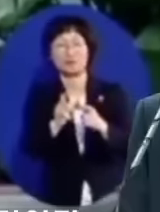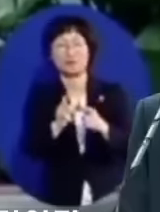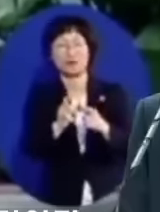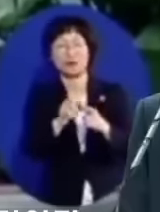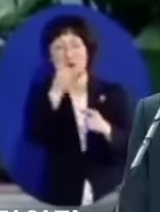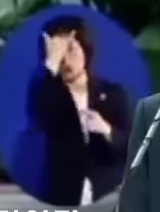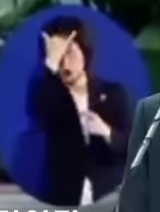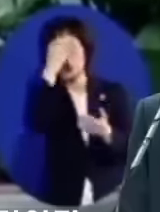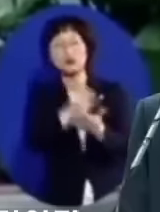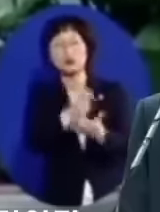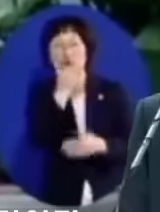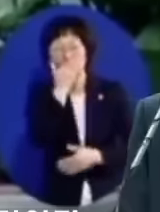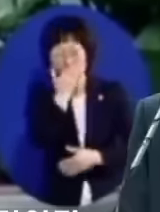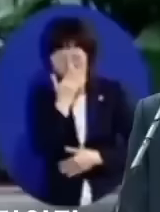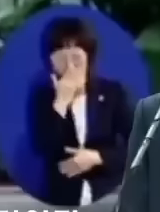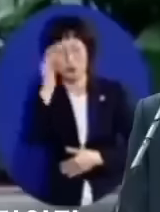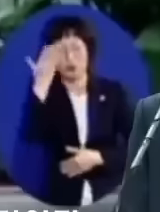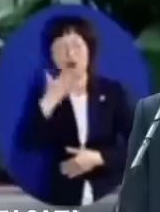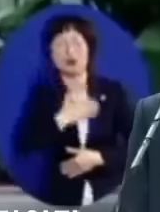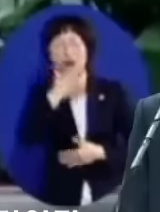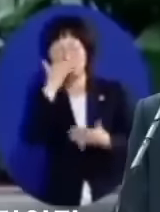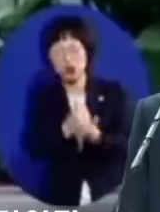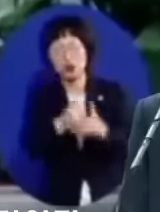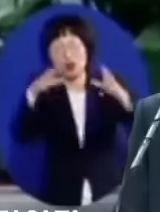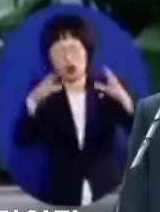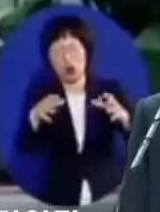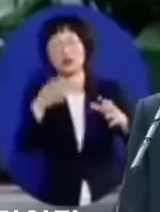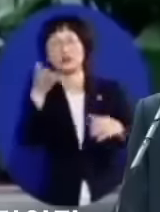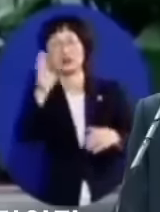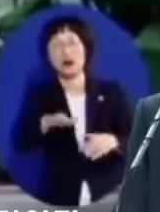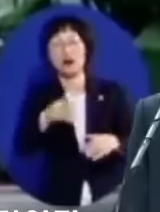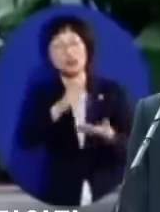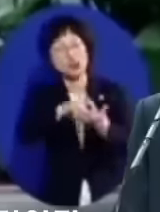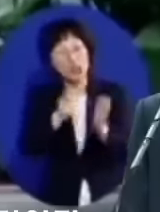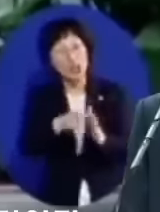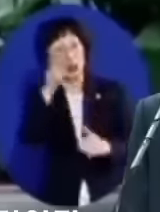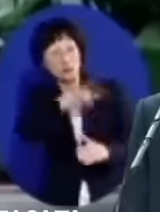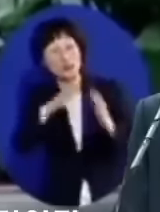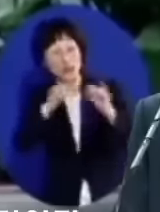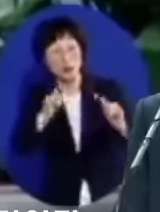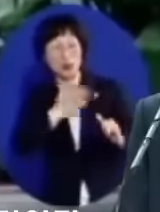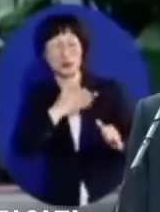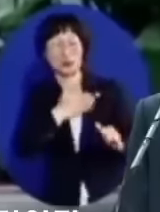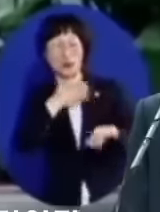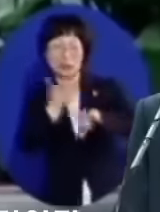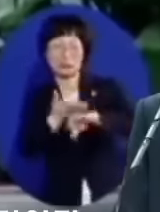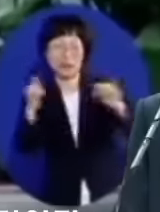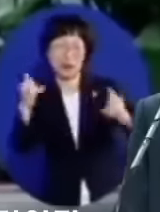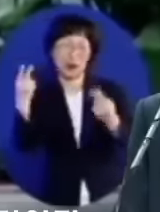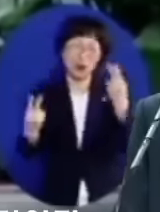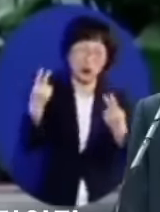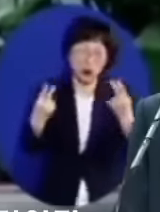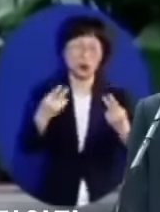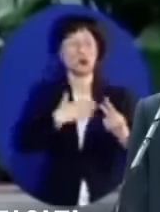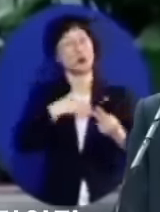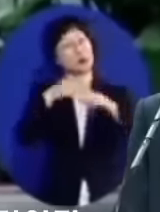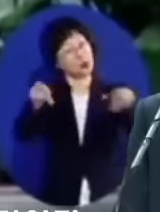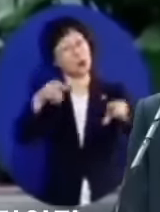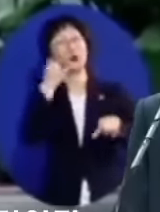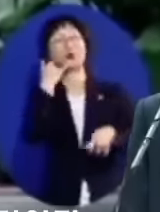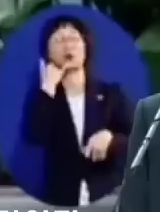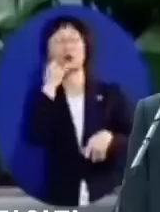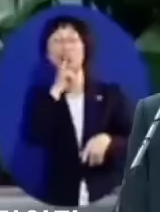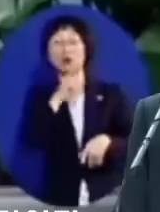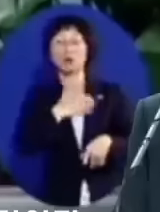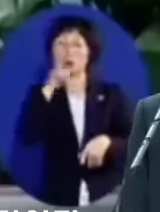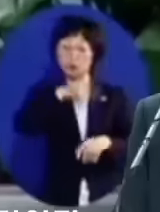도덕적으로 겸손하게 말하며 저는 죄의 덩어리라고 말합니다. 그러나 적당하게 나쁜 사람은 자신은 다른 사람과 비교해서 별로 나쁘지 않다고 합니다. 나는 뭐